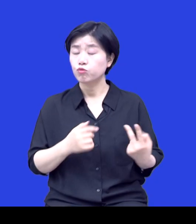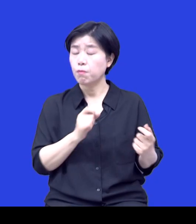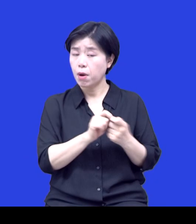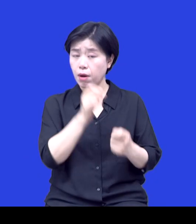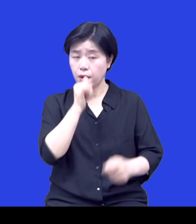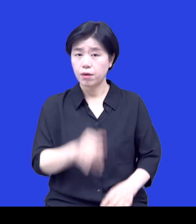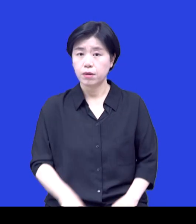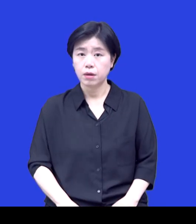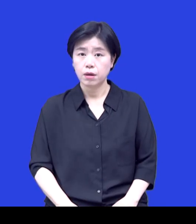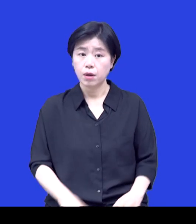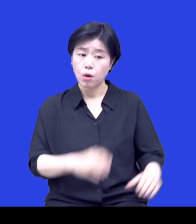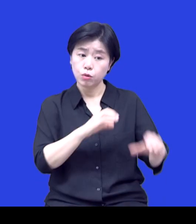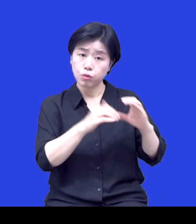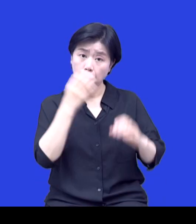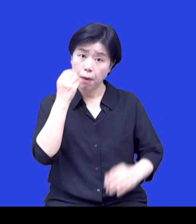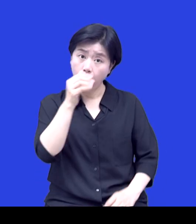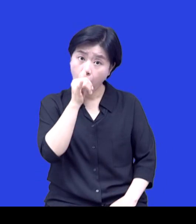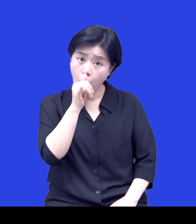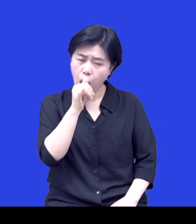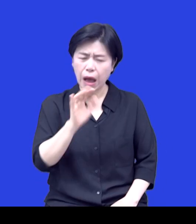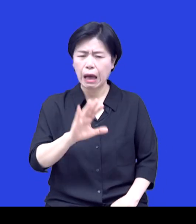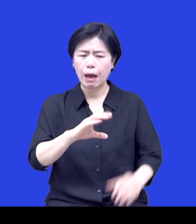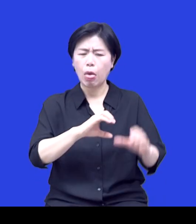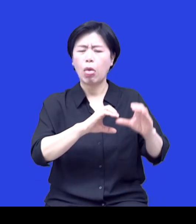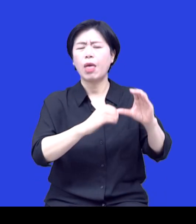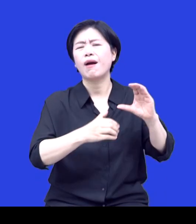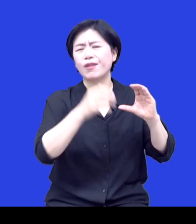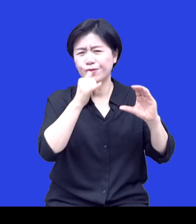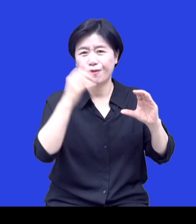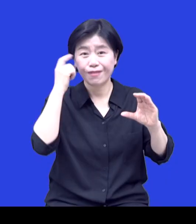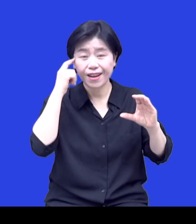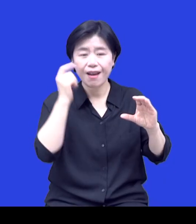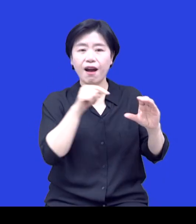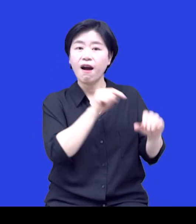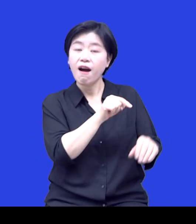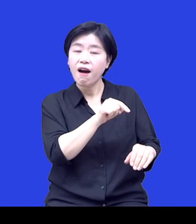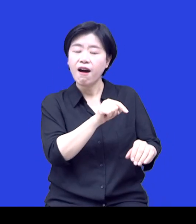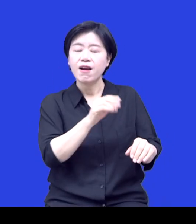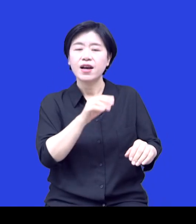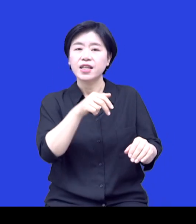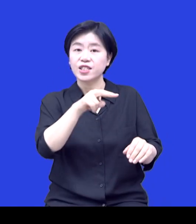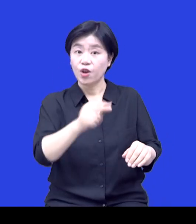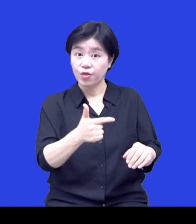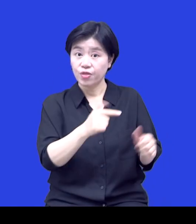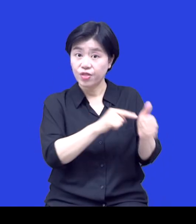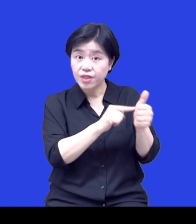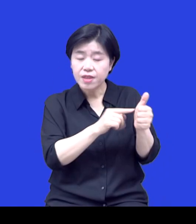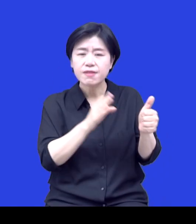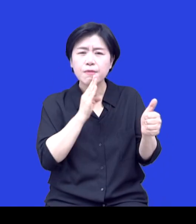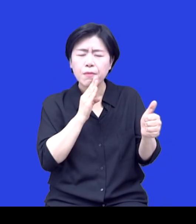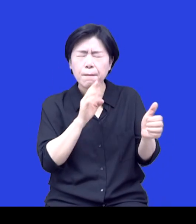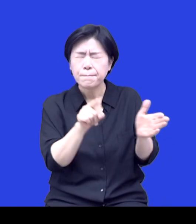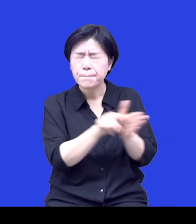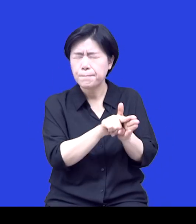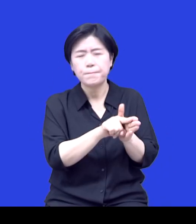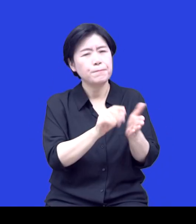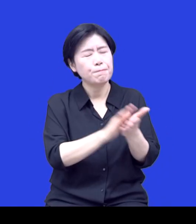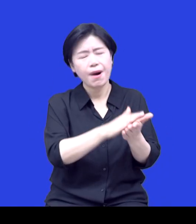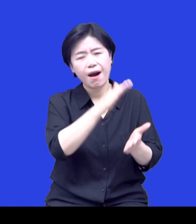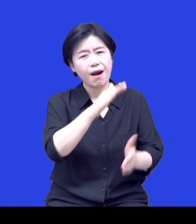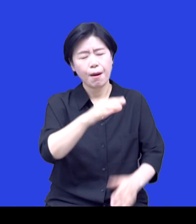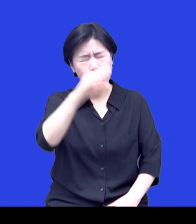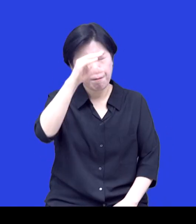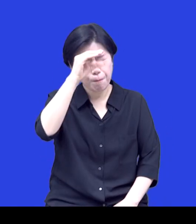돼요? 얘기가 잘 안 되죠. 그분은 유기농, 유기농 완전 오빠는? 친환경. 나는 조미료 덩어리. 아니 모든